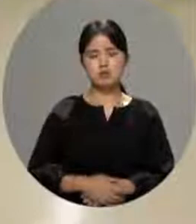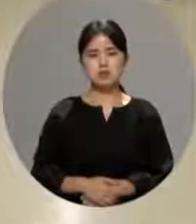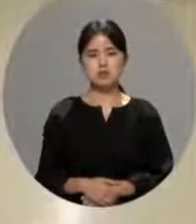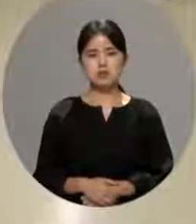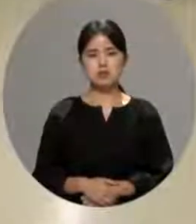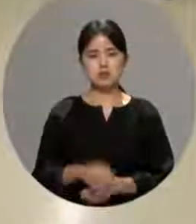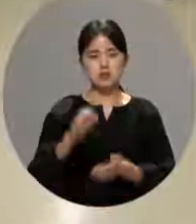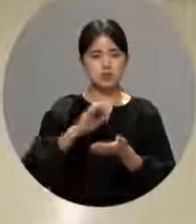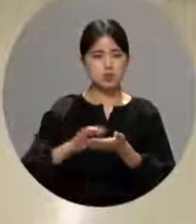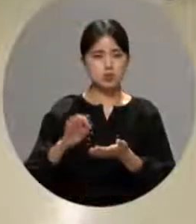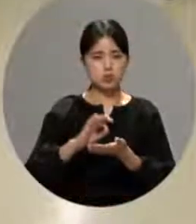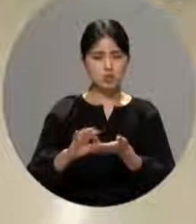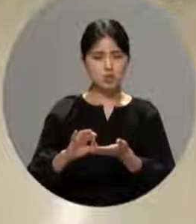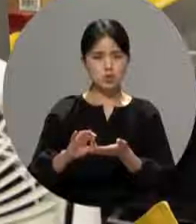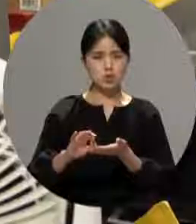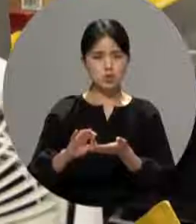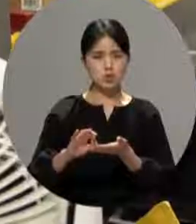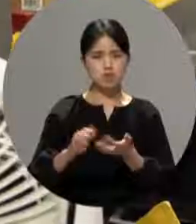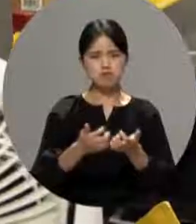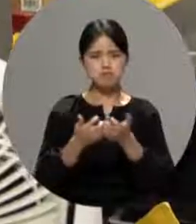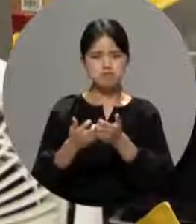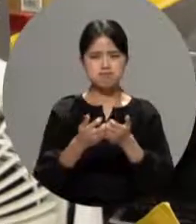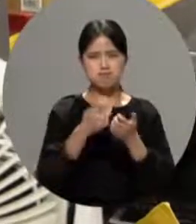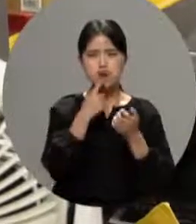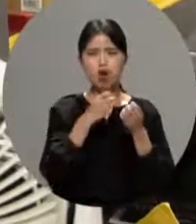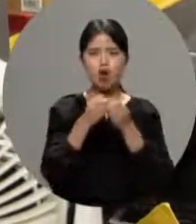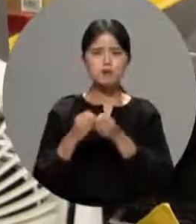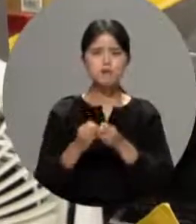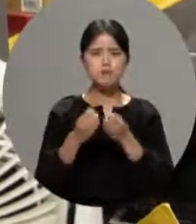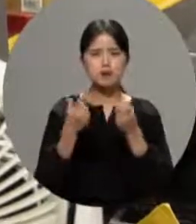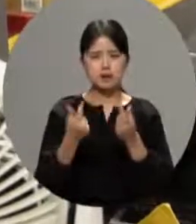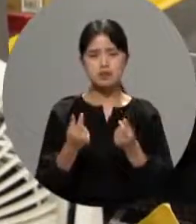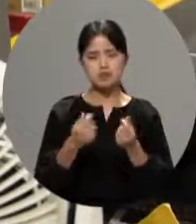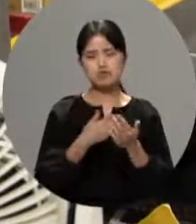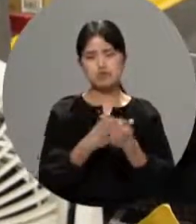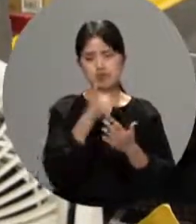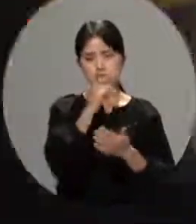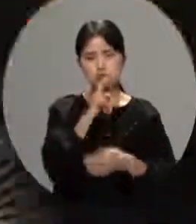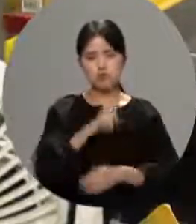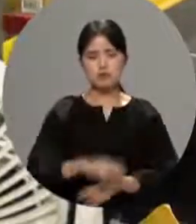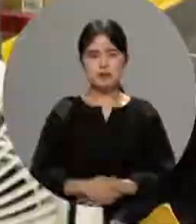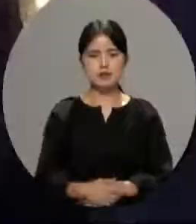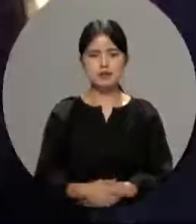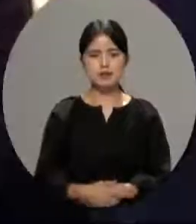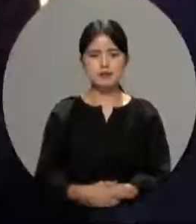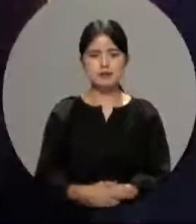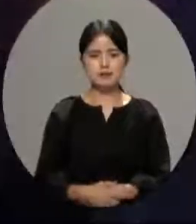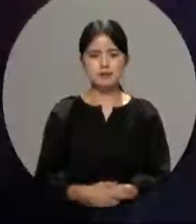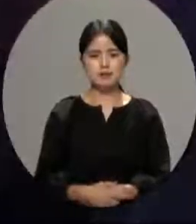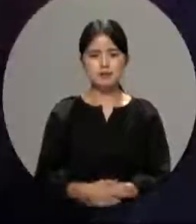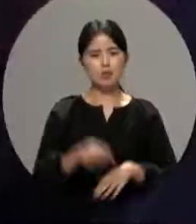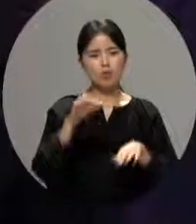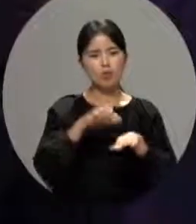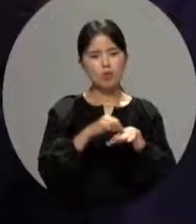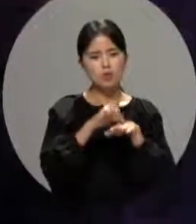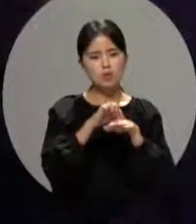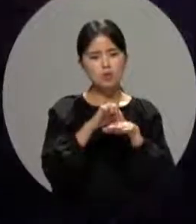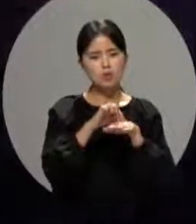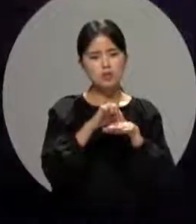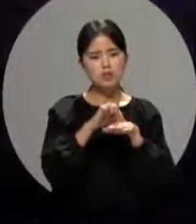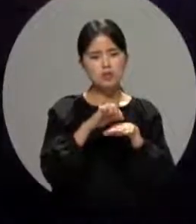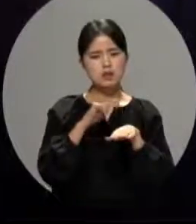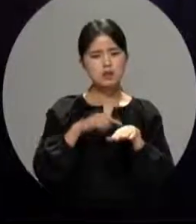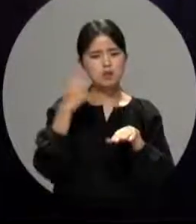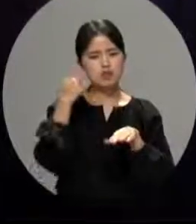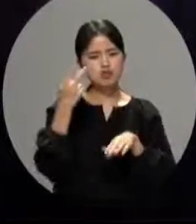소비 둔화를 넘어 소비 냉각 단계로 접어들 수도 있다는 우려가 스며 있습니다. 고기 같은 것도 일주일에 단